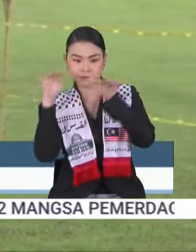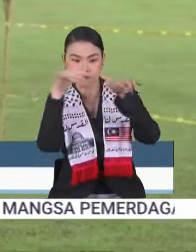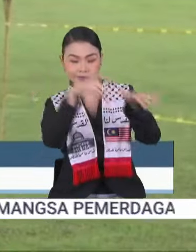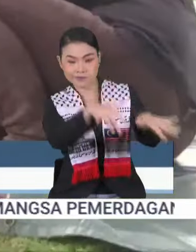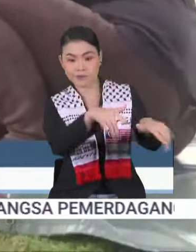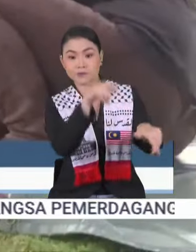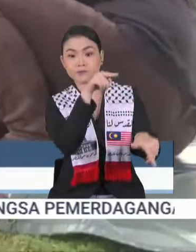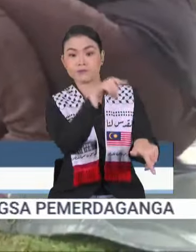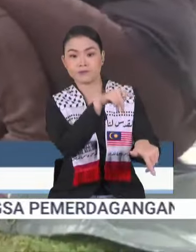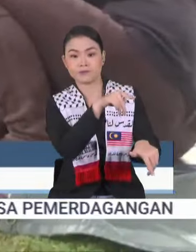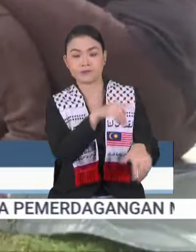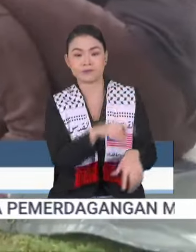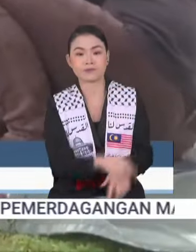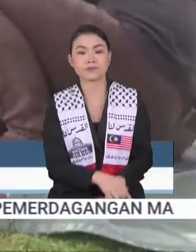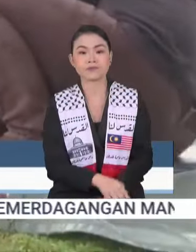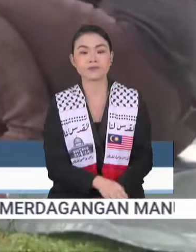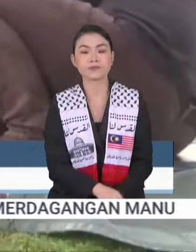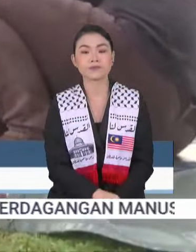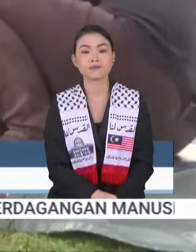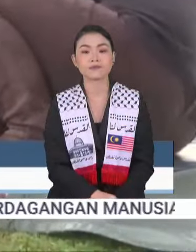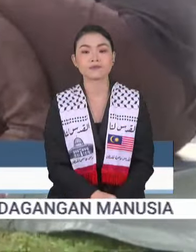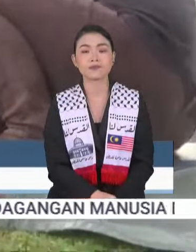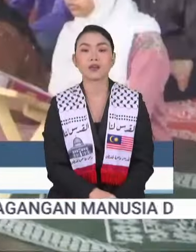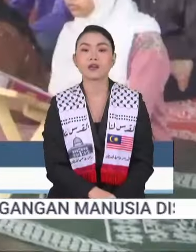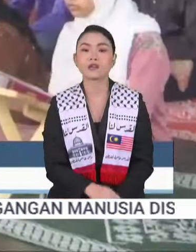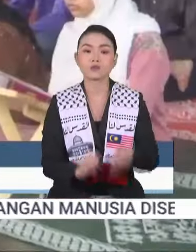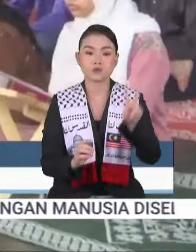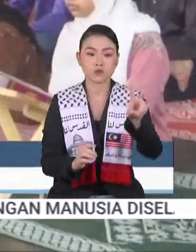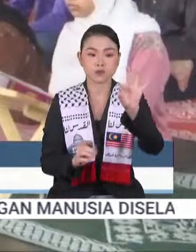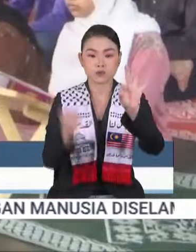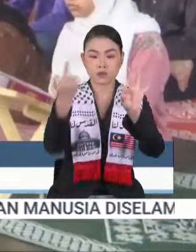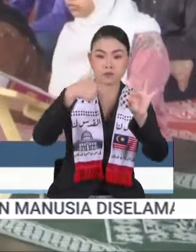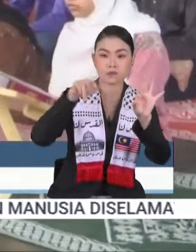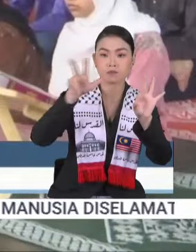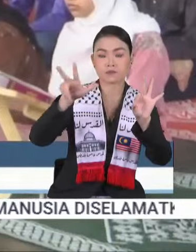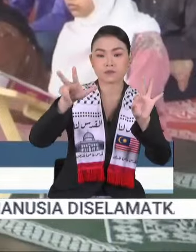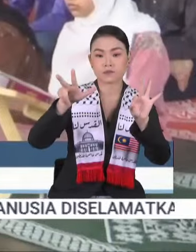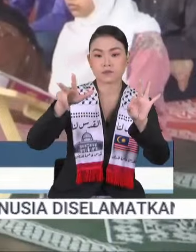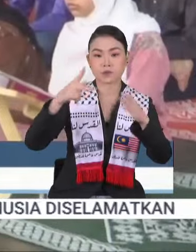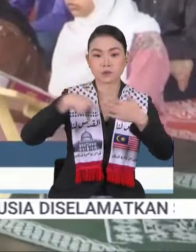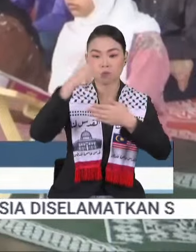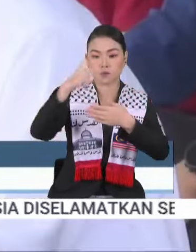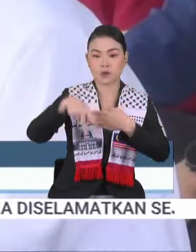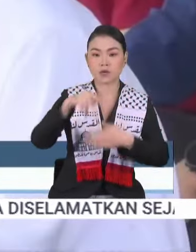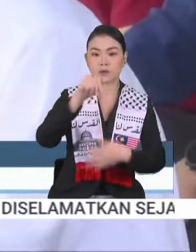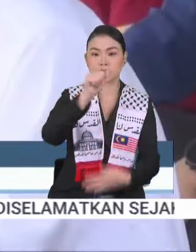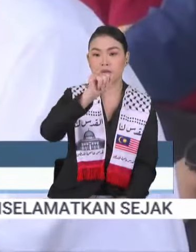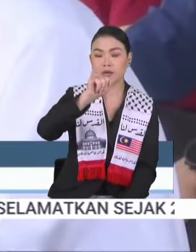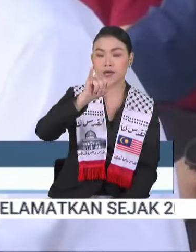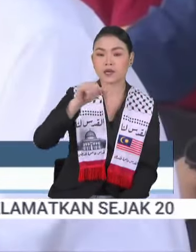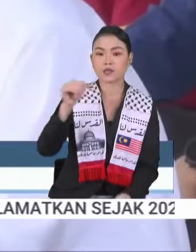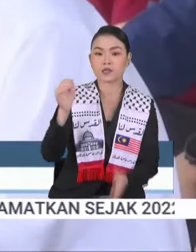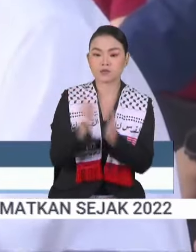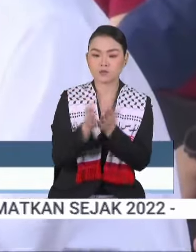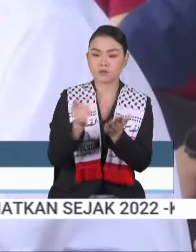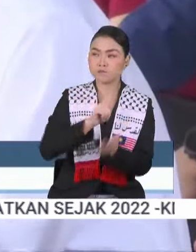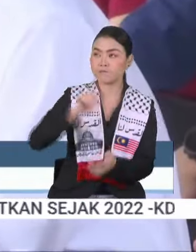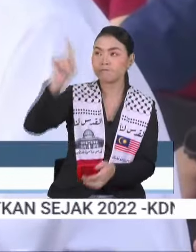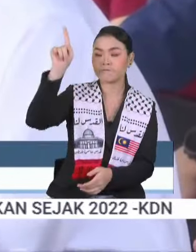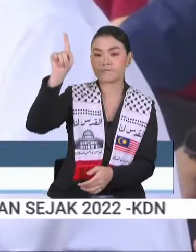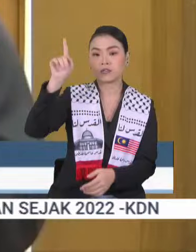dataran Tun tuanku bujang manakala pada 29 Mac program Ai Quran hour akan diadakan di dewan